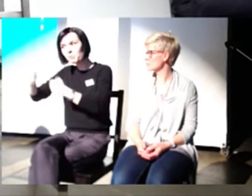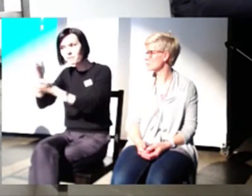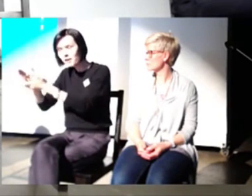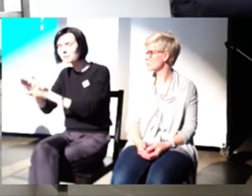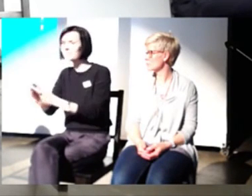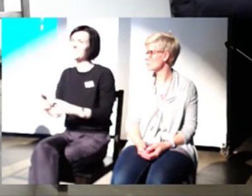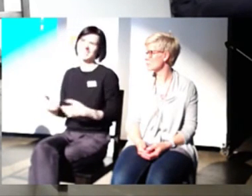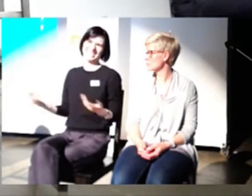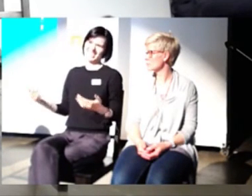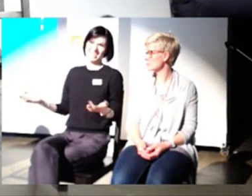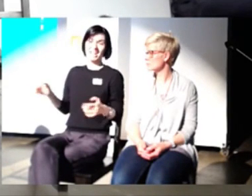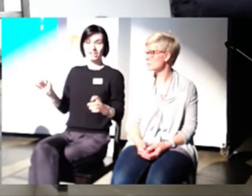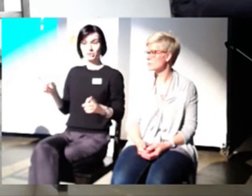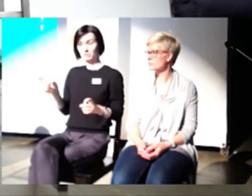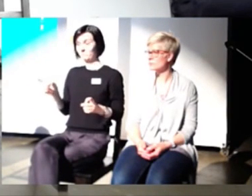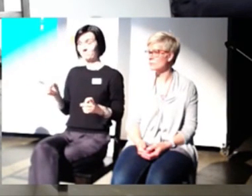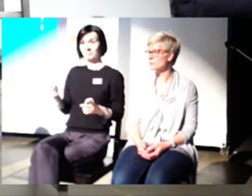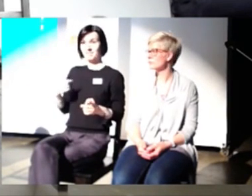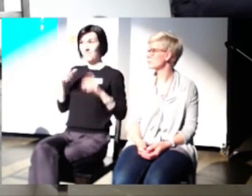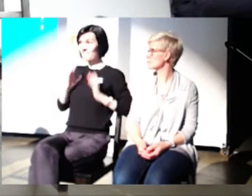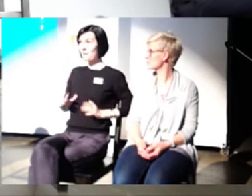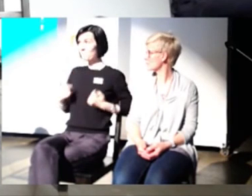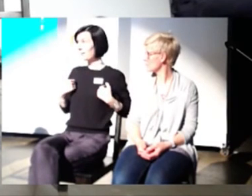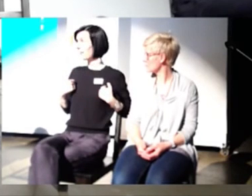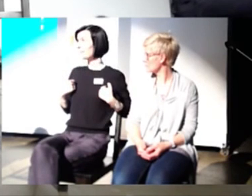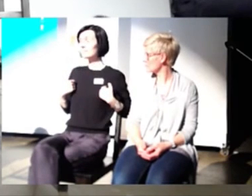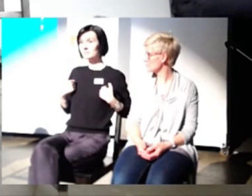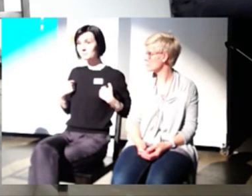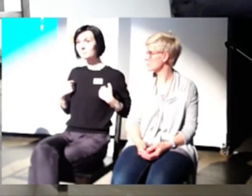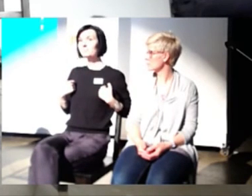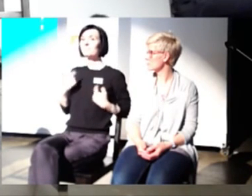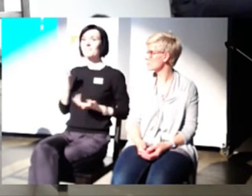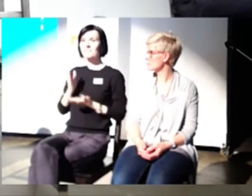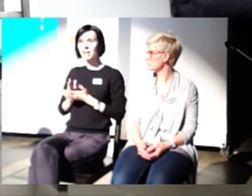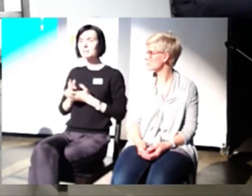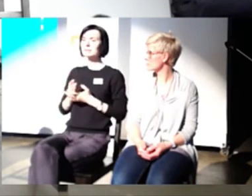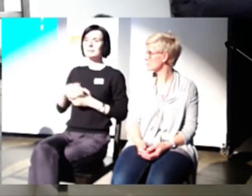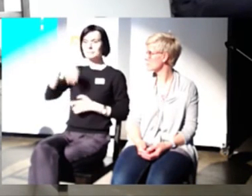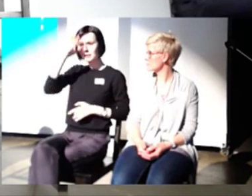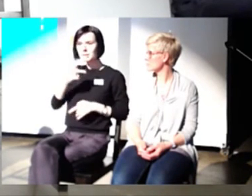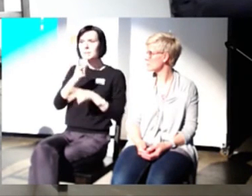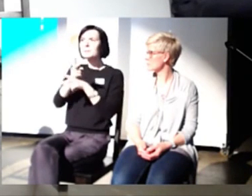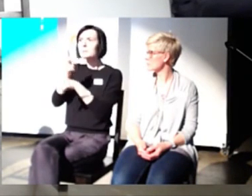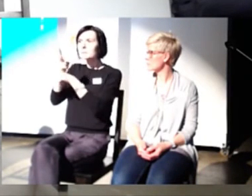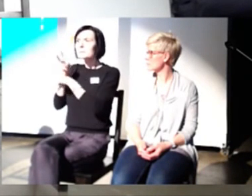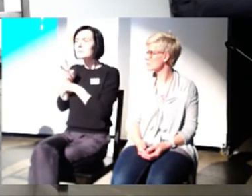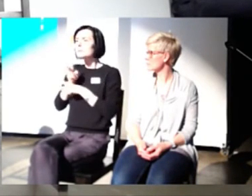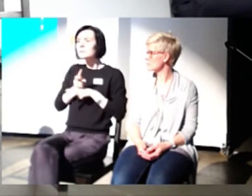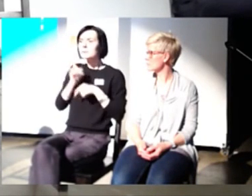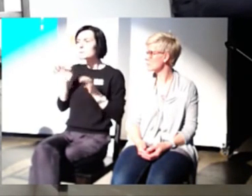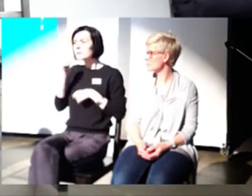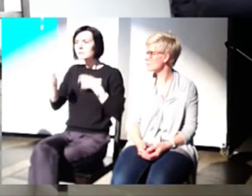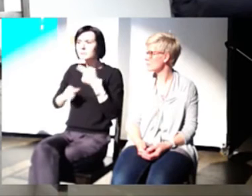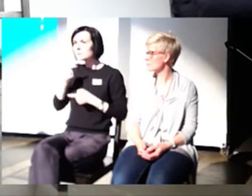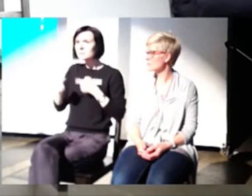ihminen, niin sitten halutaan varmistella kauheasti kaikkea, ja se nyt olisi aivan pelottavaa, jos